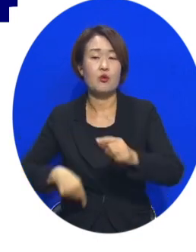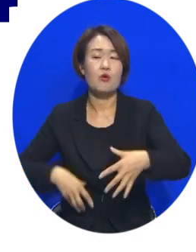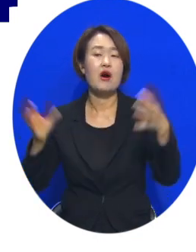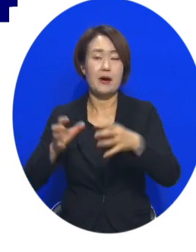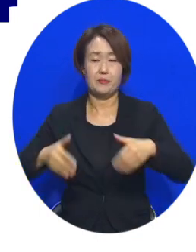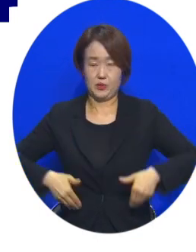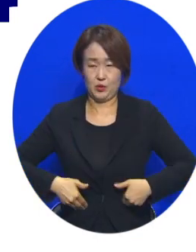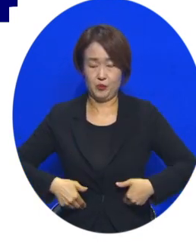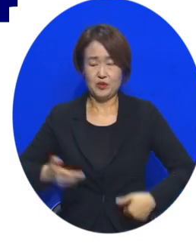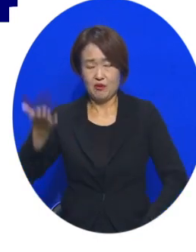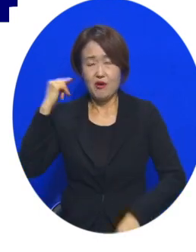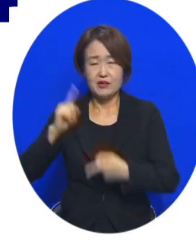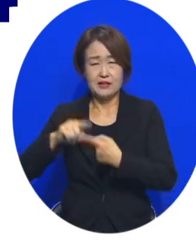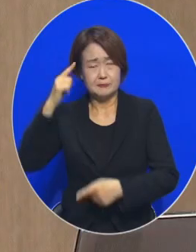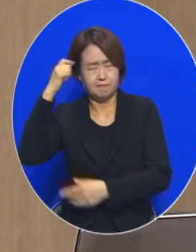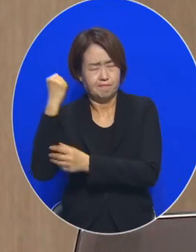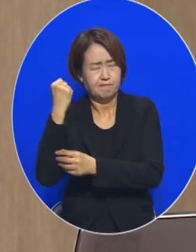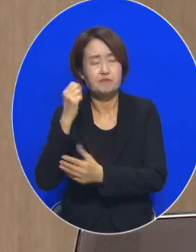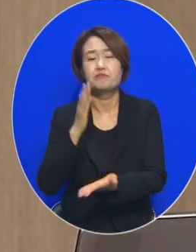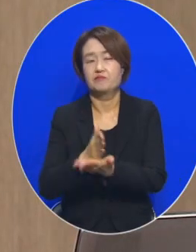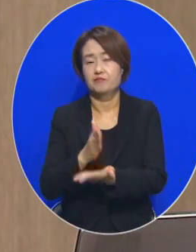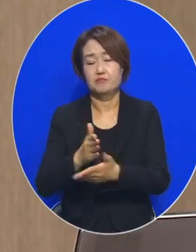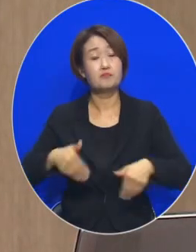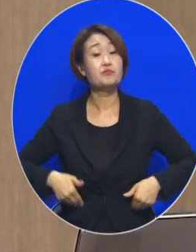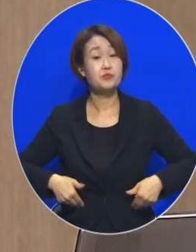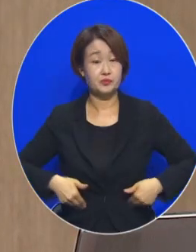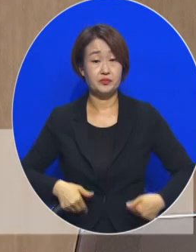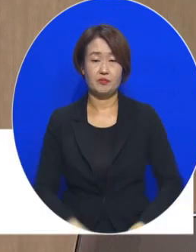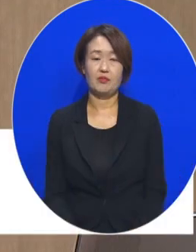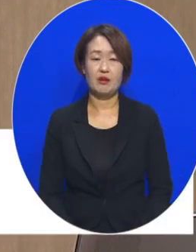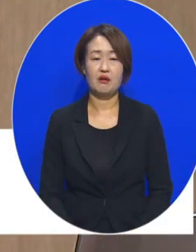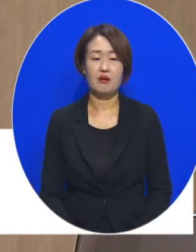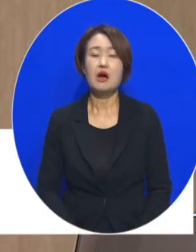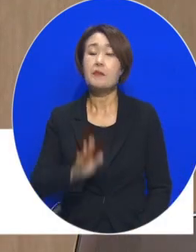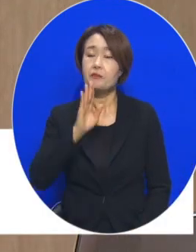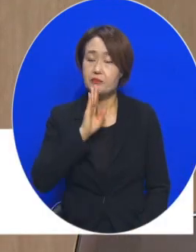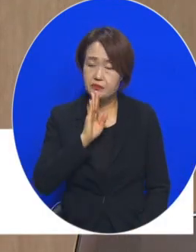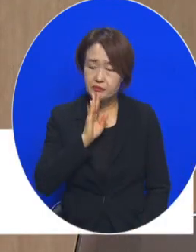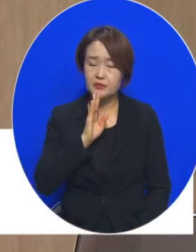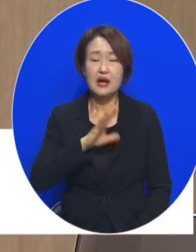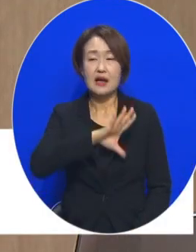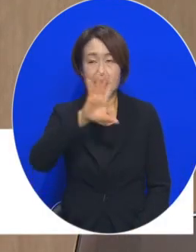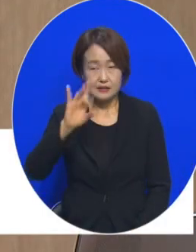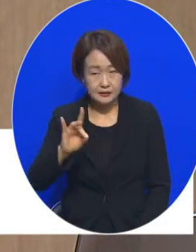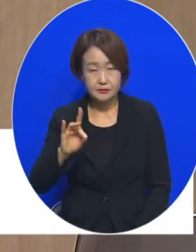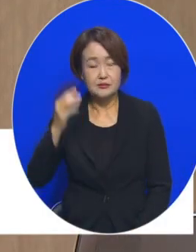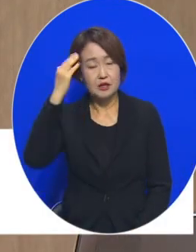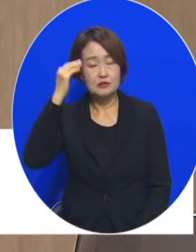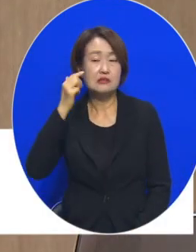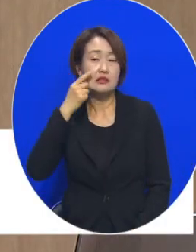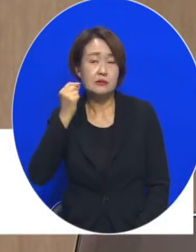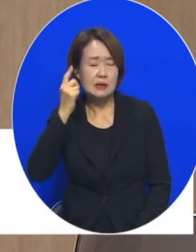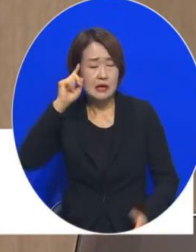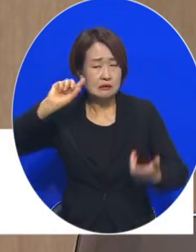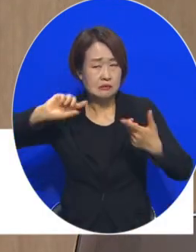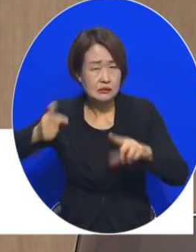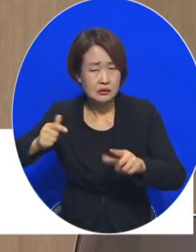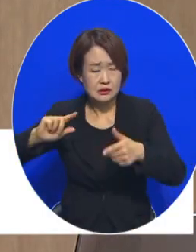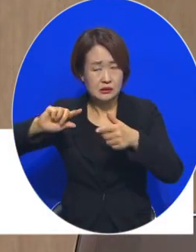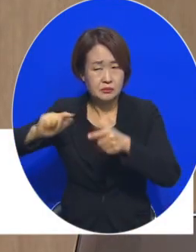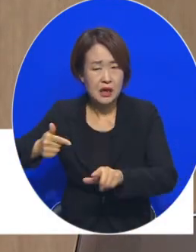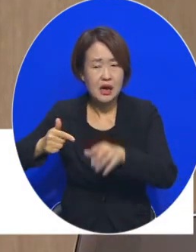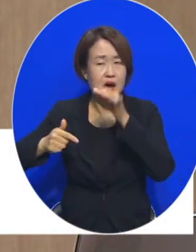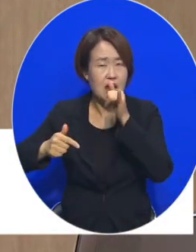과거를 넘어서야 한다고 강조했습니다. 때로는 이견이 생기더라도 한일 양국은 자주 만나